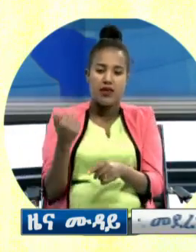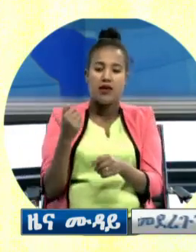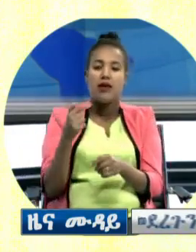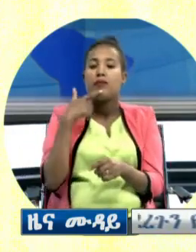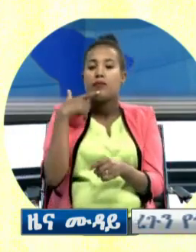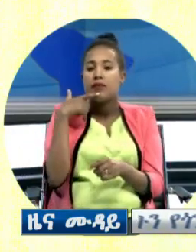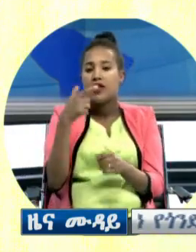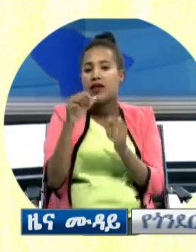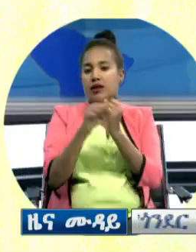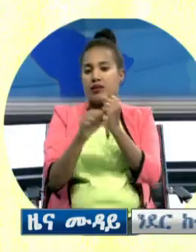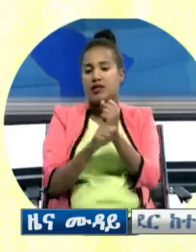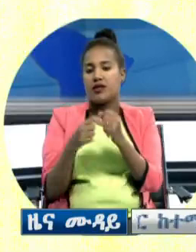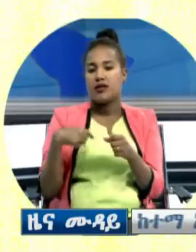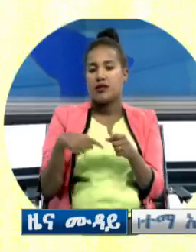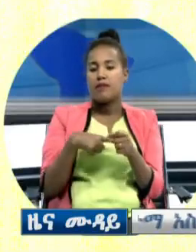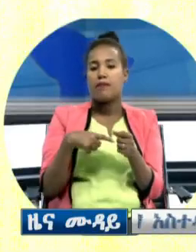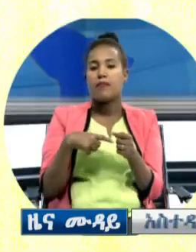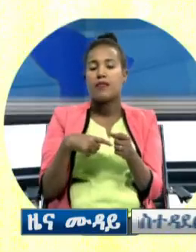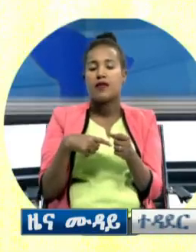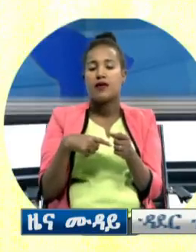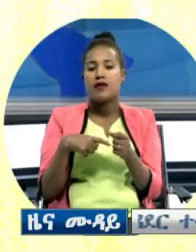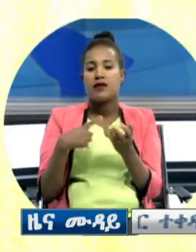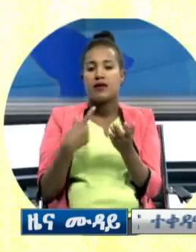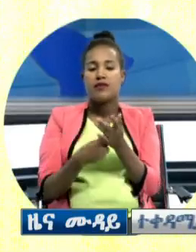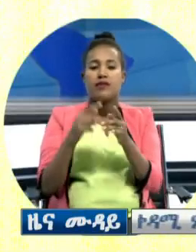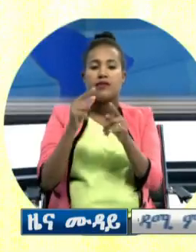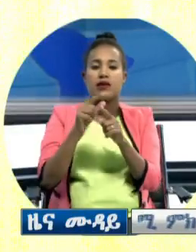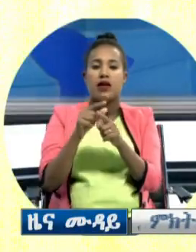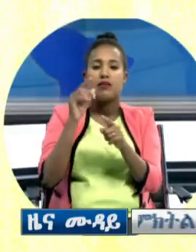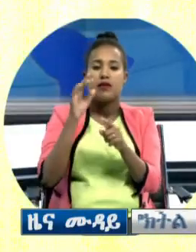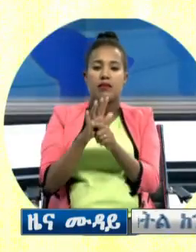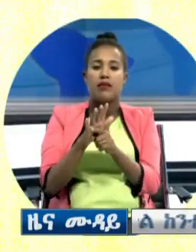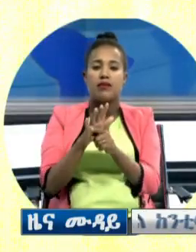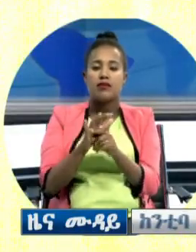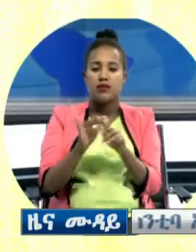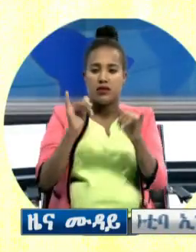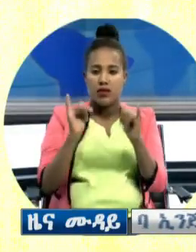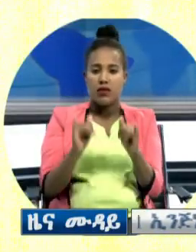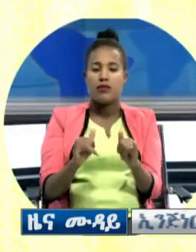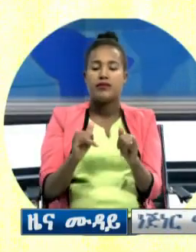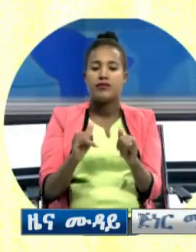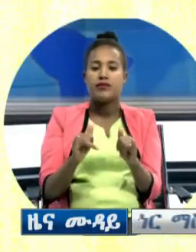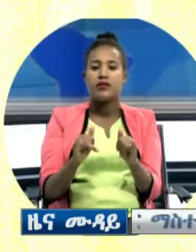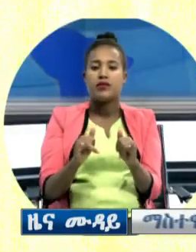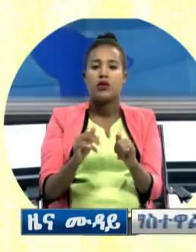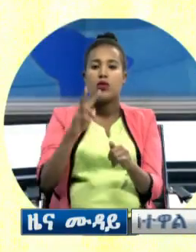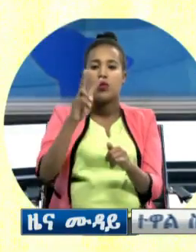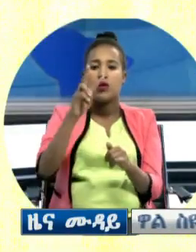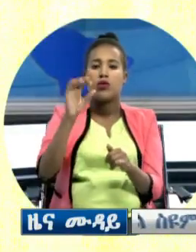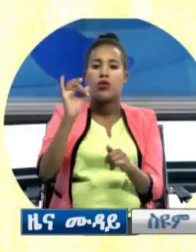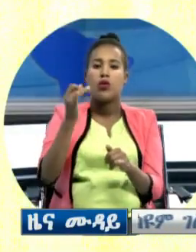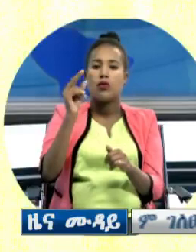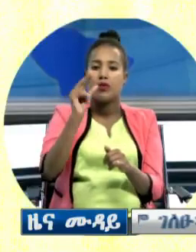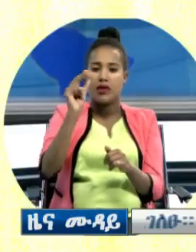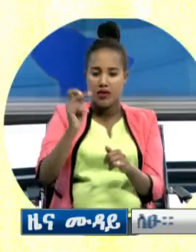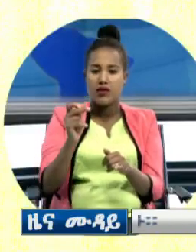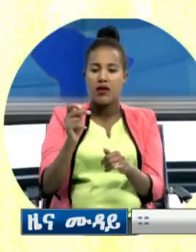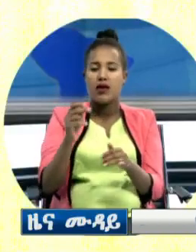መሰረት እኛም ይሄንን ቃል በገባንበት መሰረት ወዳውኑ ሁለት ሎቤት ፖሎችን